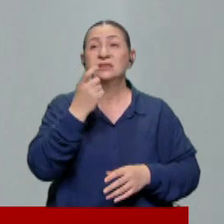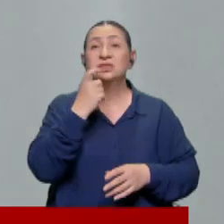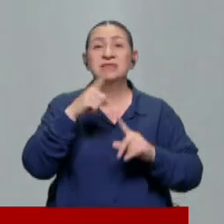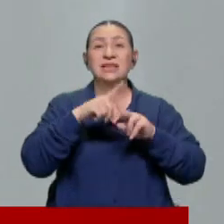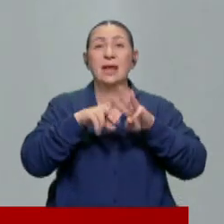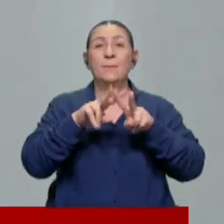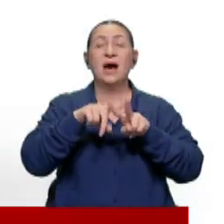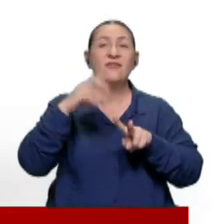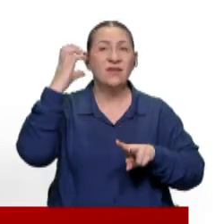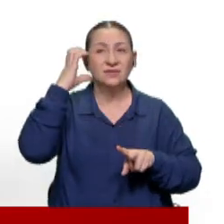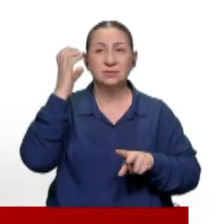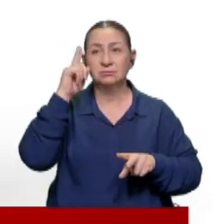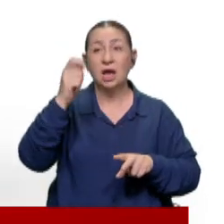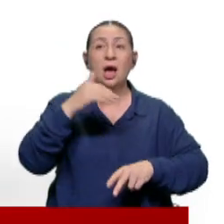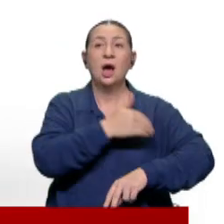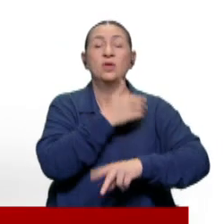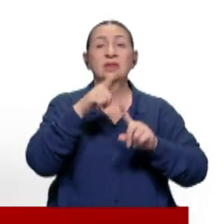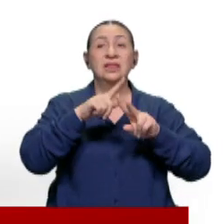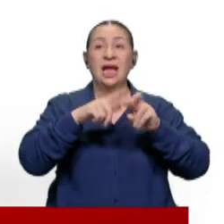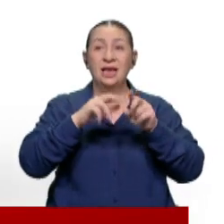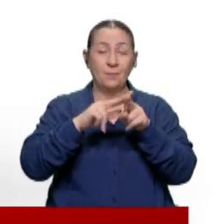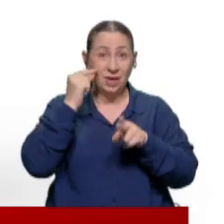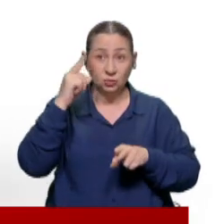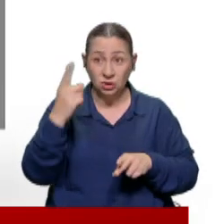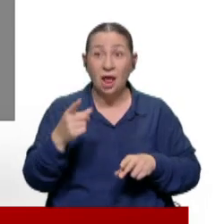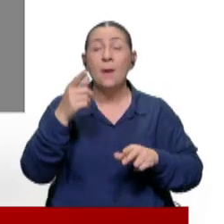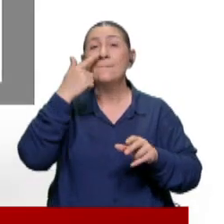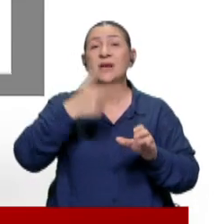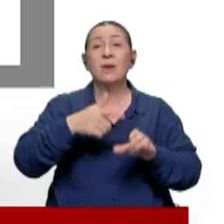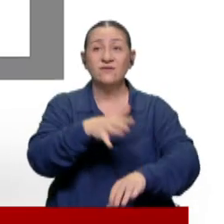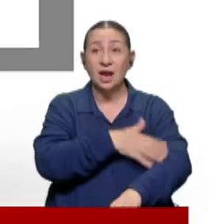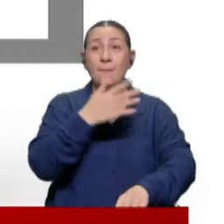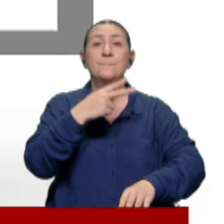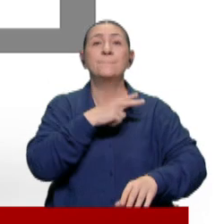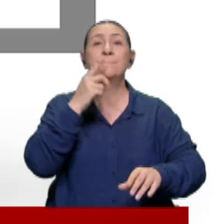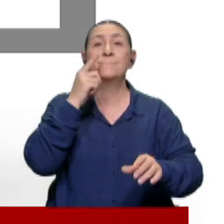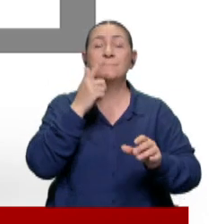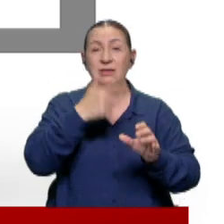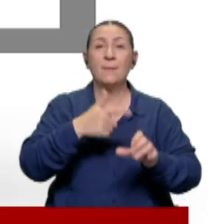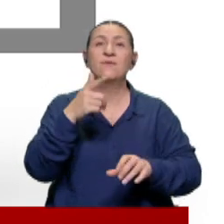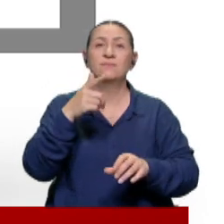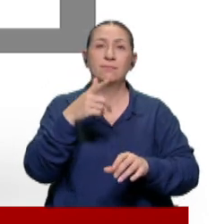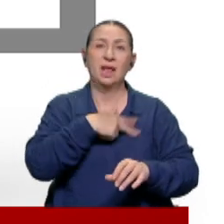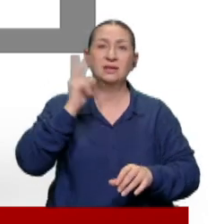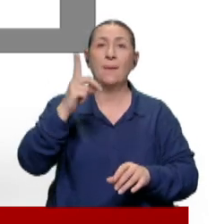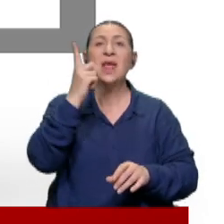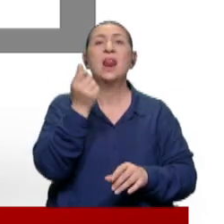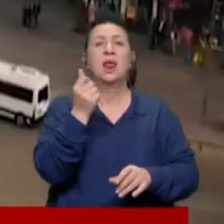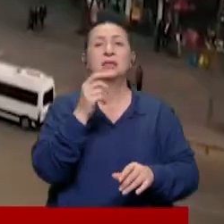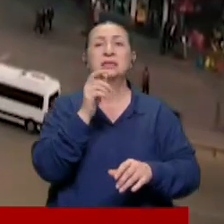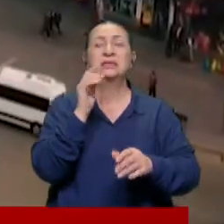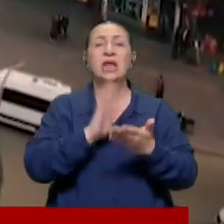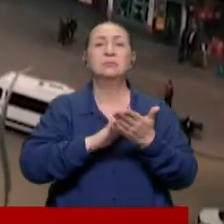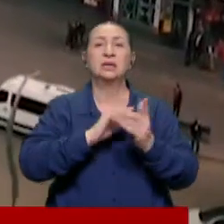Vakfı'nın kapısını çaldı Koç. Avukatı Tarık Güleryüz aracılığıyla Batman Valiliği ve Batman Belediyesi'ne 1 liralık tazminat davası